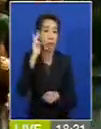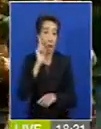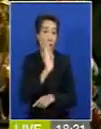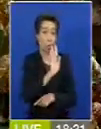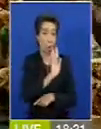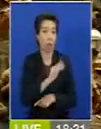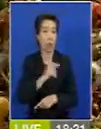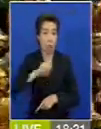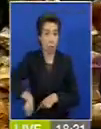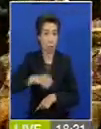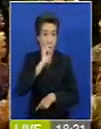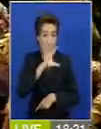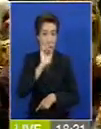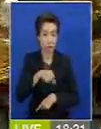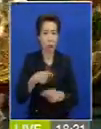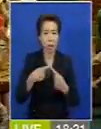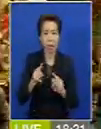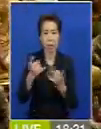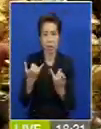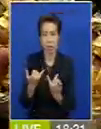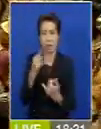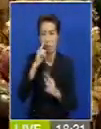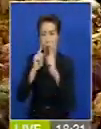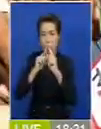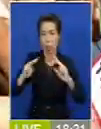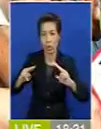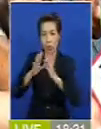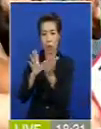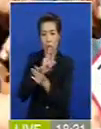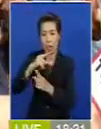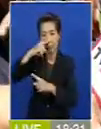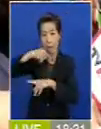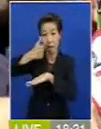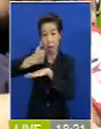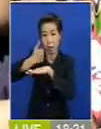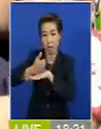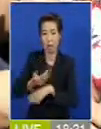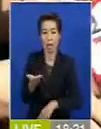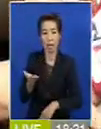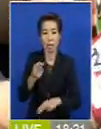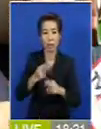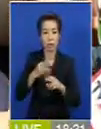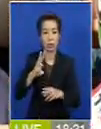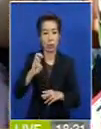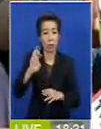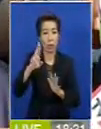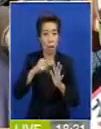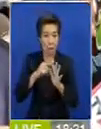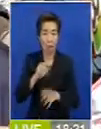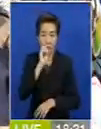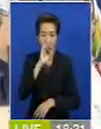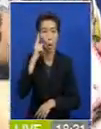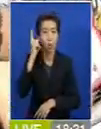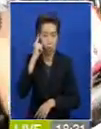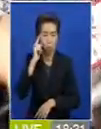าเขาพูดถึงนะครับอีกส่วนหนึ่งก็ต้องไปคุยกับรัฐมนตรีว่าการกระทรวงวัฒนธรรมเรา ค่ะโดยคุณวีระโรจน์โภชนรัตน์นะคะแถลงว่าทราบว่า